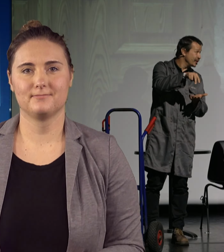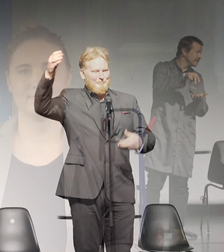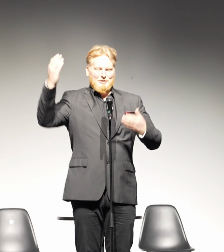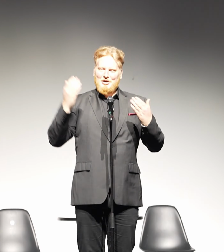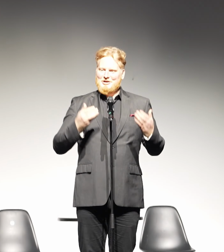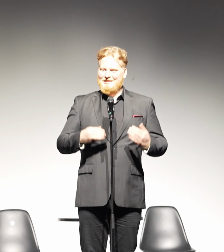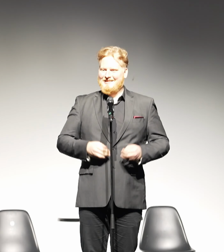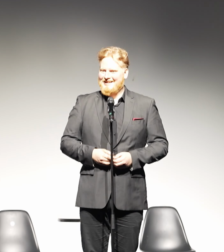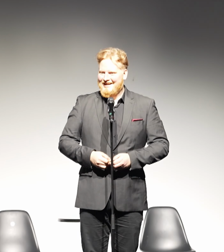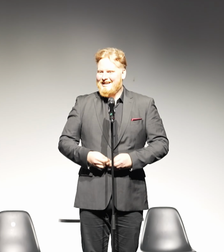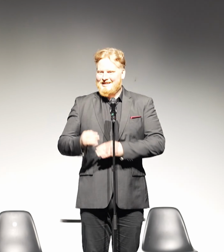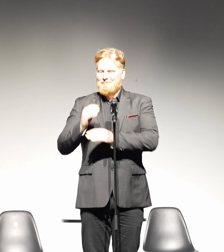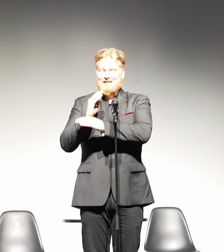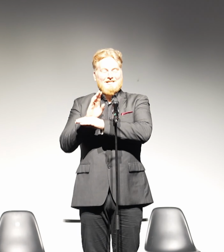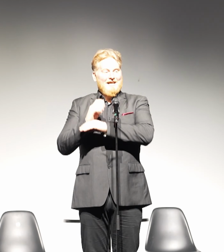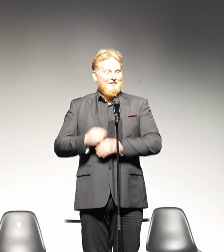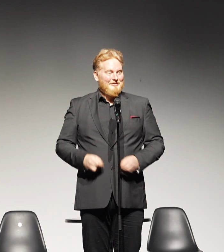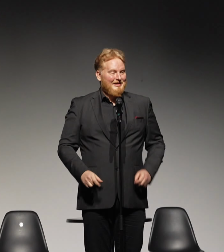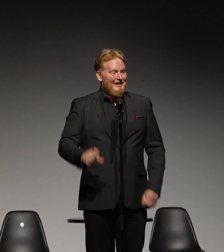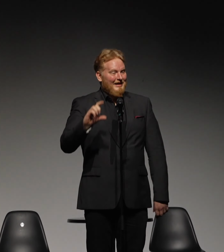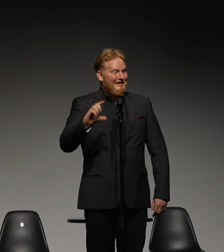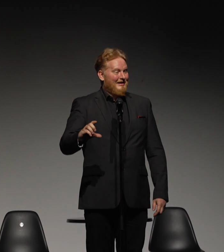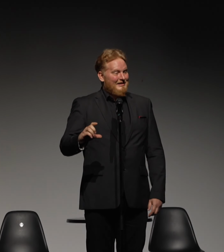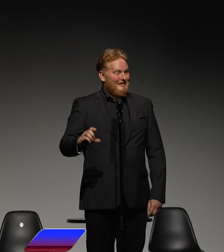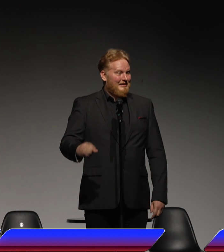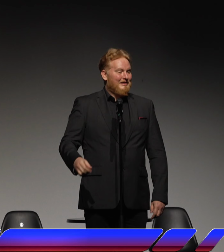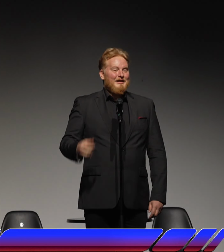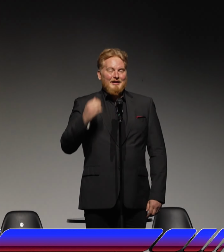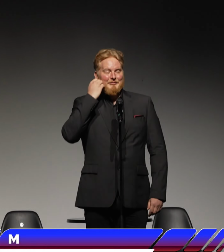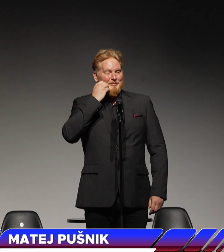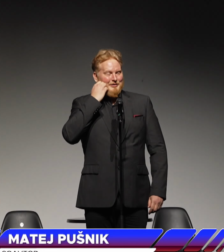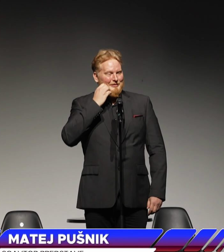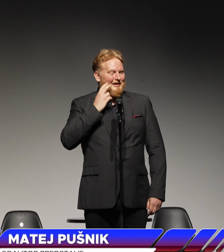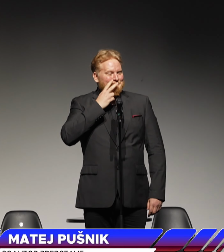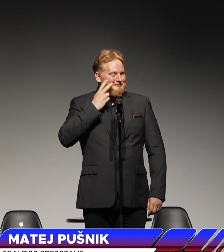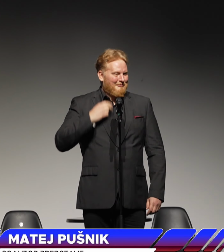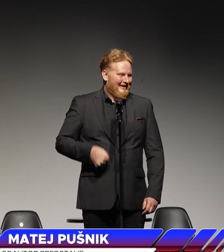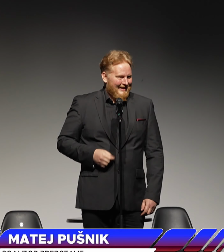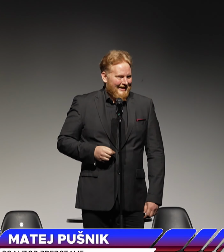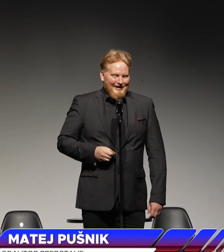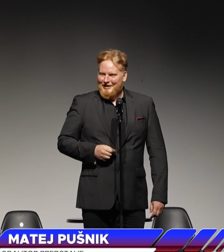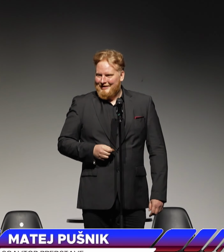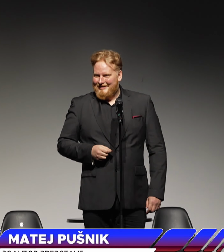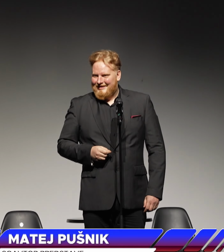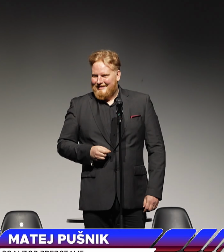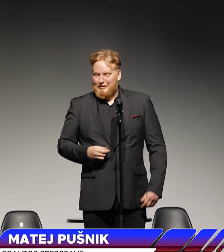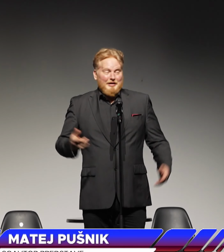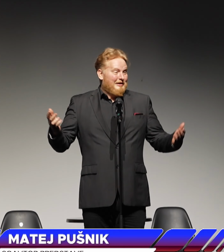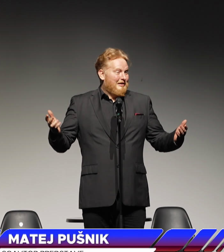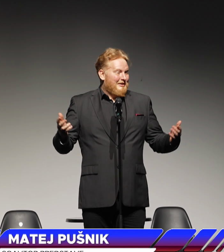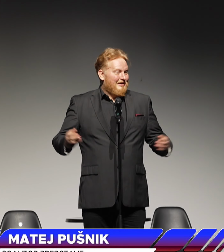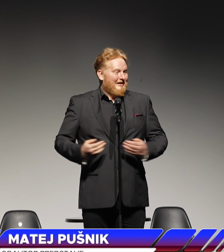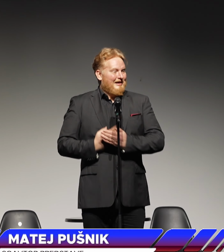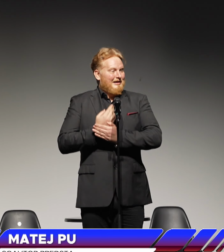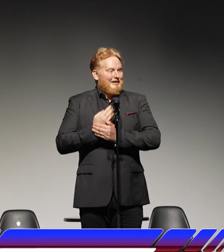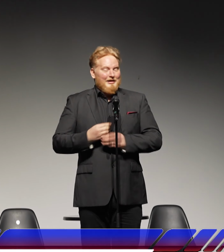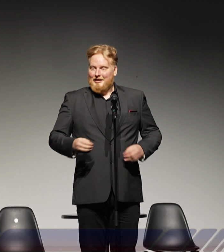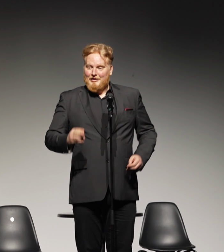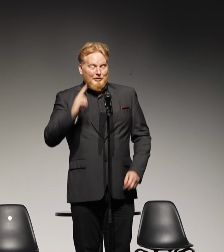Dobrodošli na predstavi deci Belga, ki je